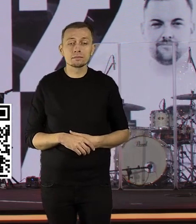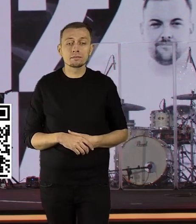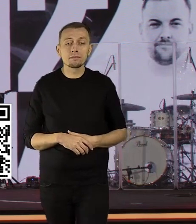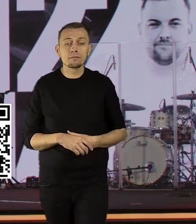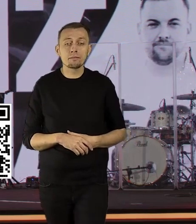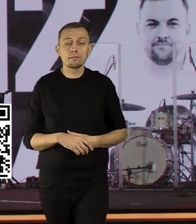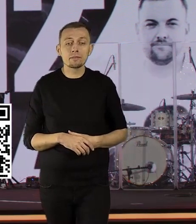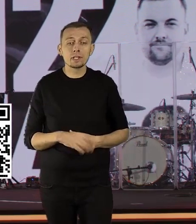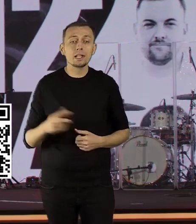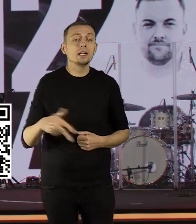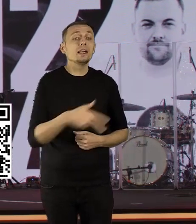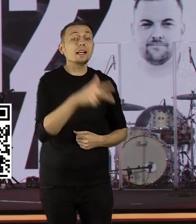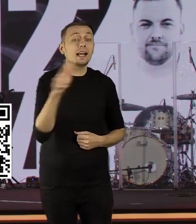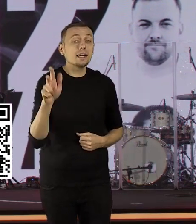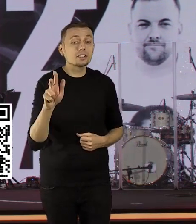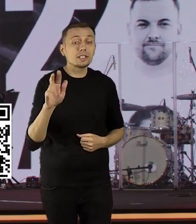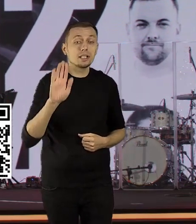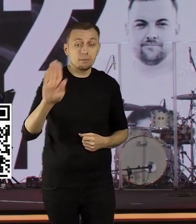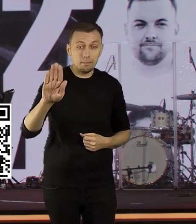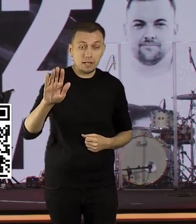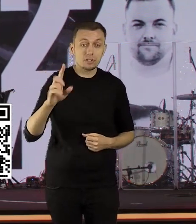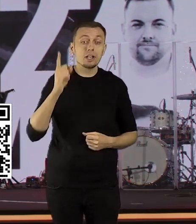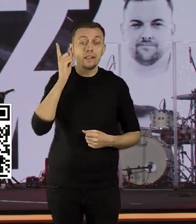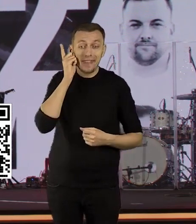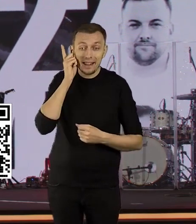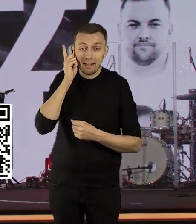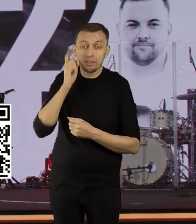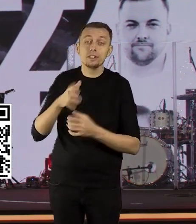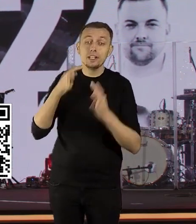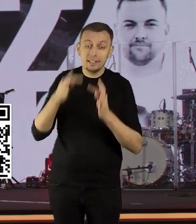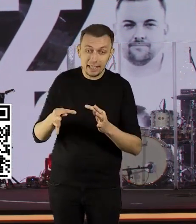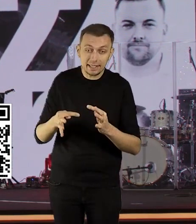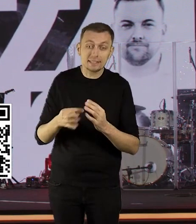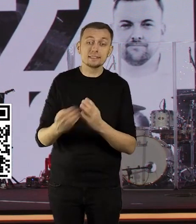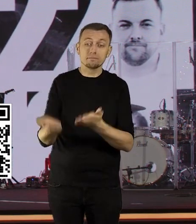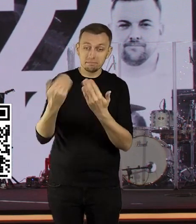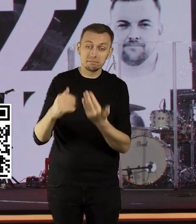aparat teraz. Włączcie aparaty w swoich telefonach.